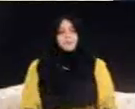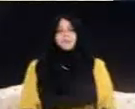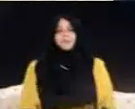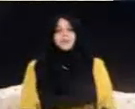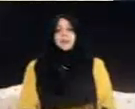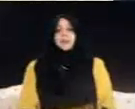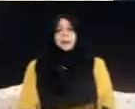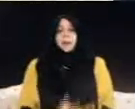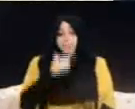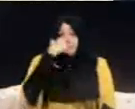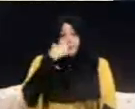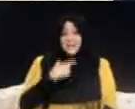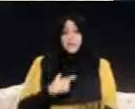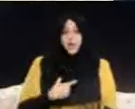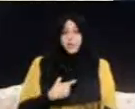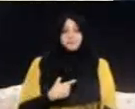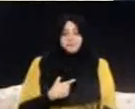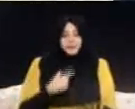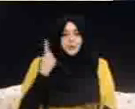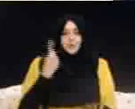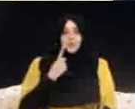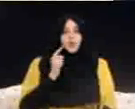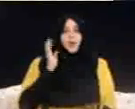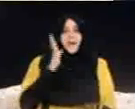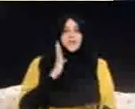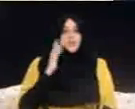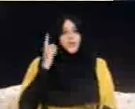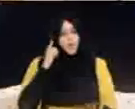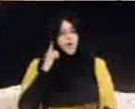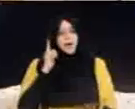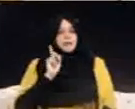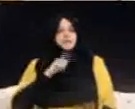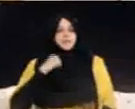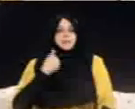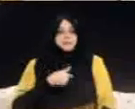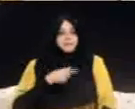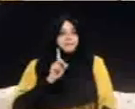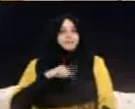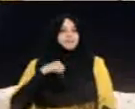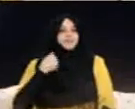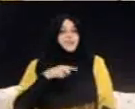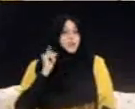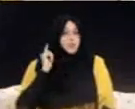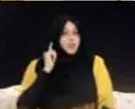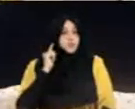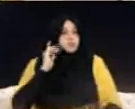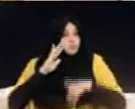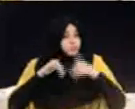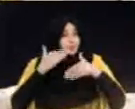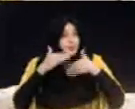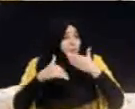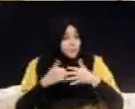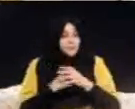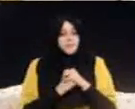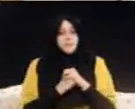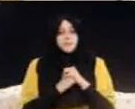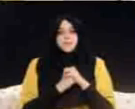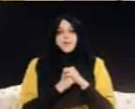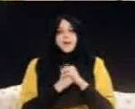البشرية تحتاج إلى تهذيب مستمر، وتحتاج إلى تزكية.